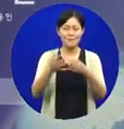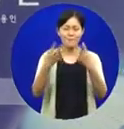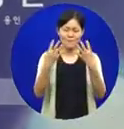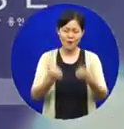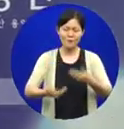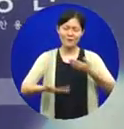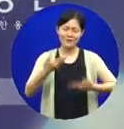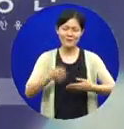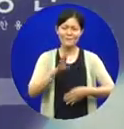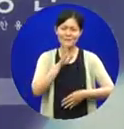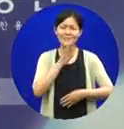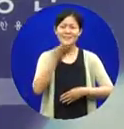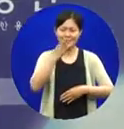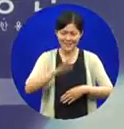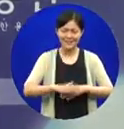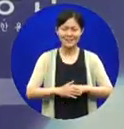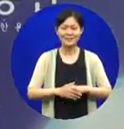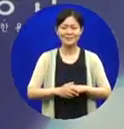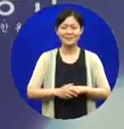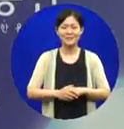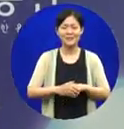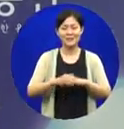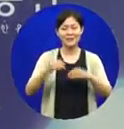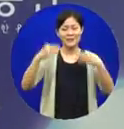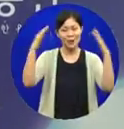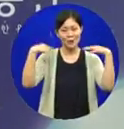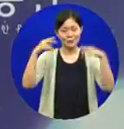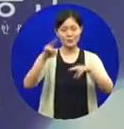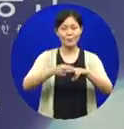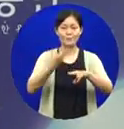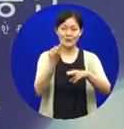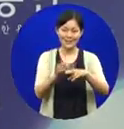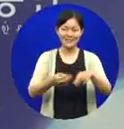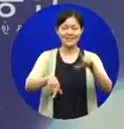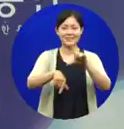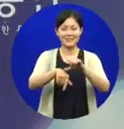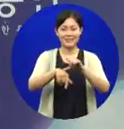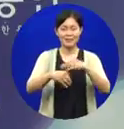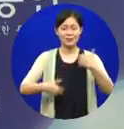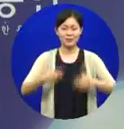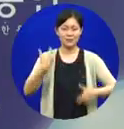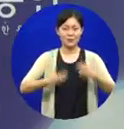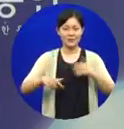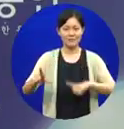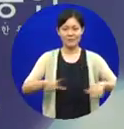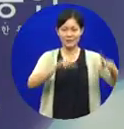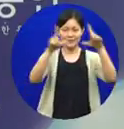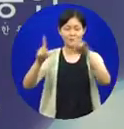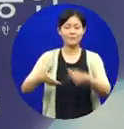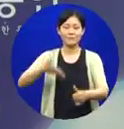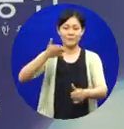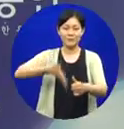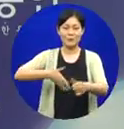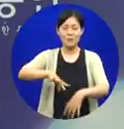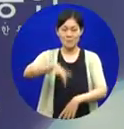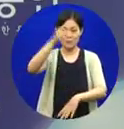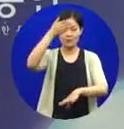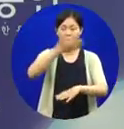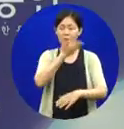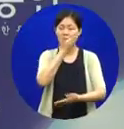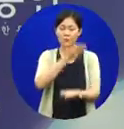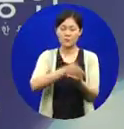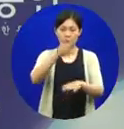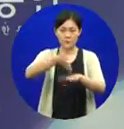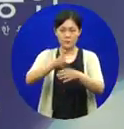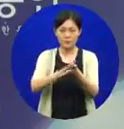느껴져서 뭔가 더 많은 일을 할 수 있을 것 같은 기분이 드는데요. 여름이 주는 선물 같은 시간 즐겁고 알차게 보내시기 바랍니다.